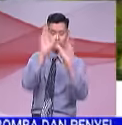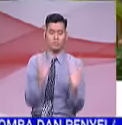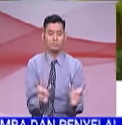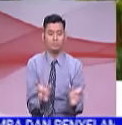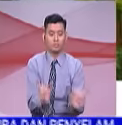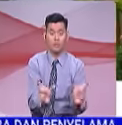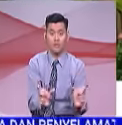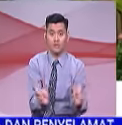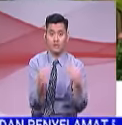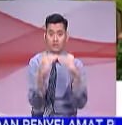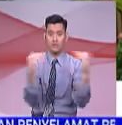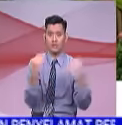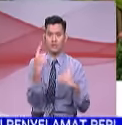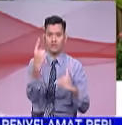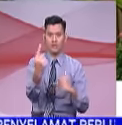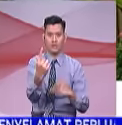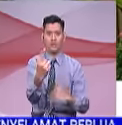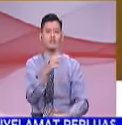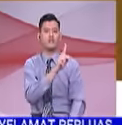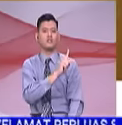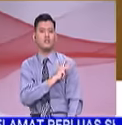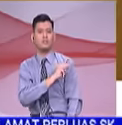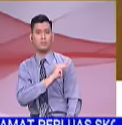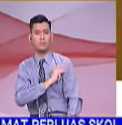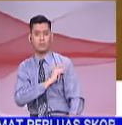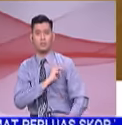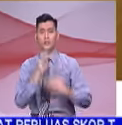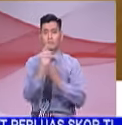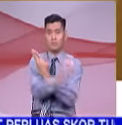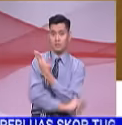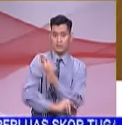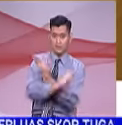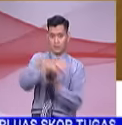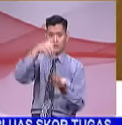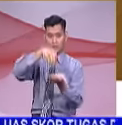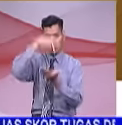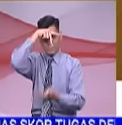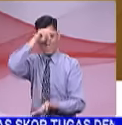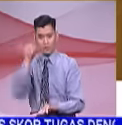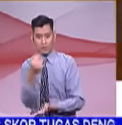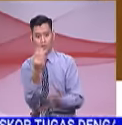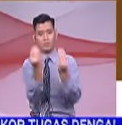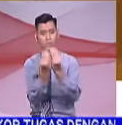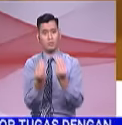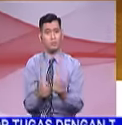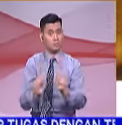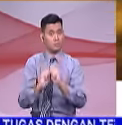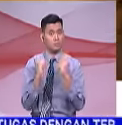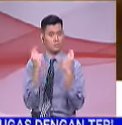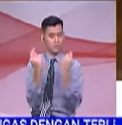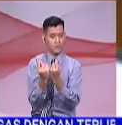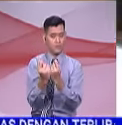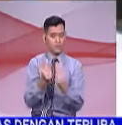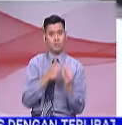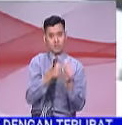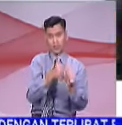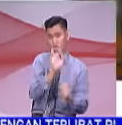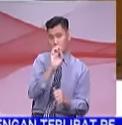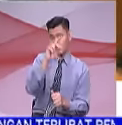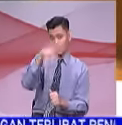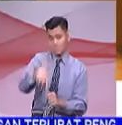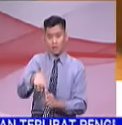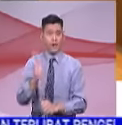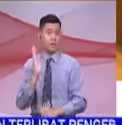fasa pertama di Kementerian Dalam Negeri Putrajaya. Jelas beliau lagi jumlah pasukan pemantauan pematuhan SOP juga